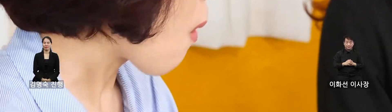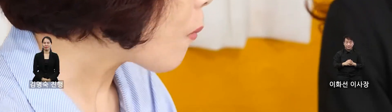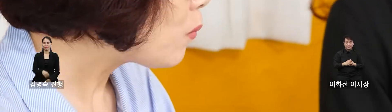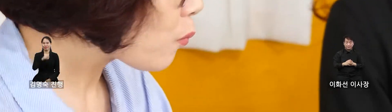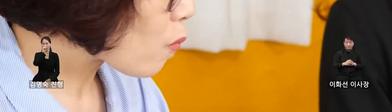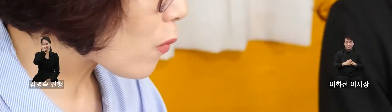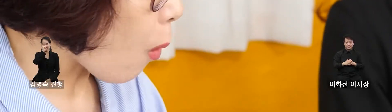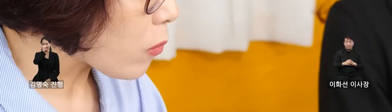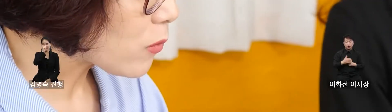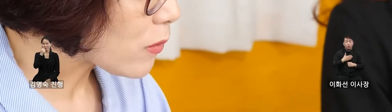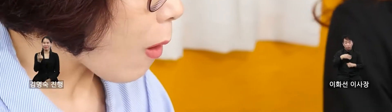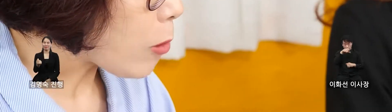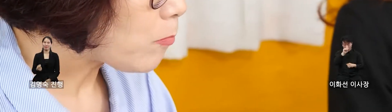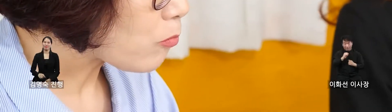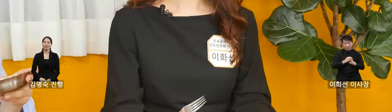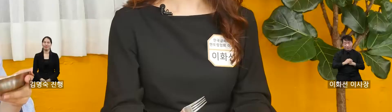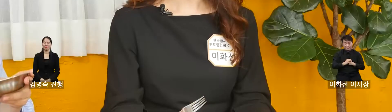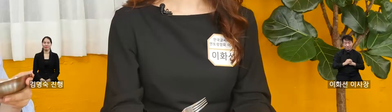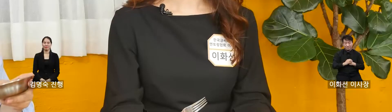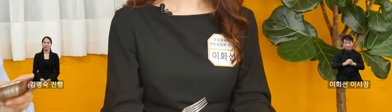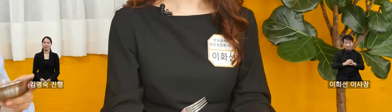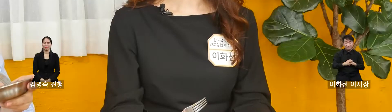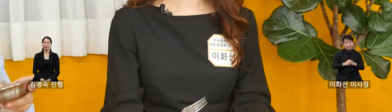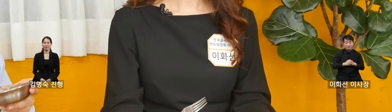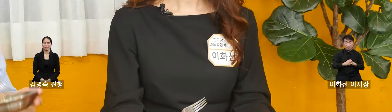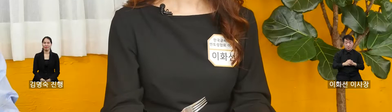전 이거 좋아요.